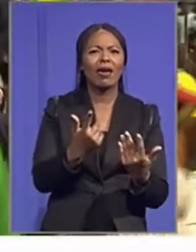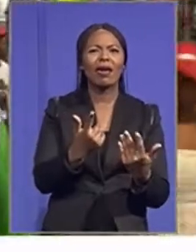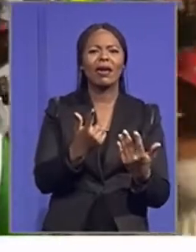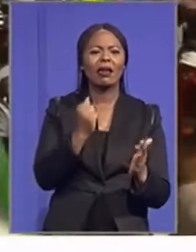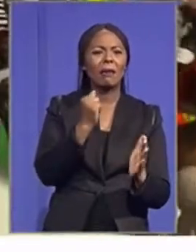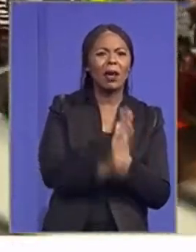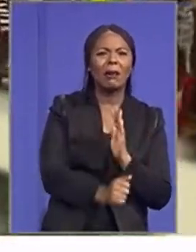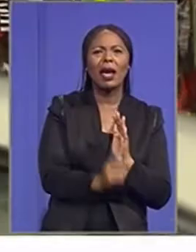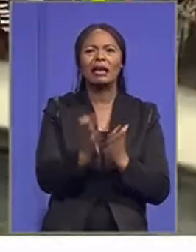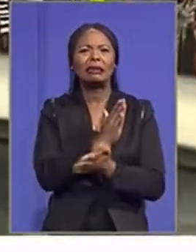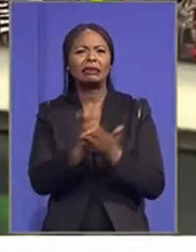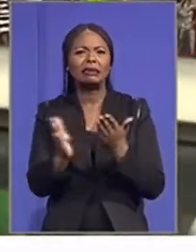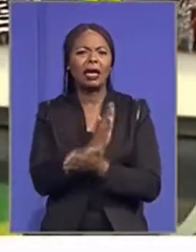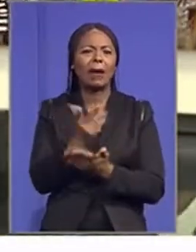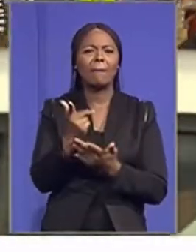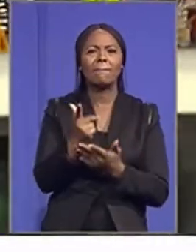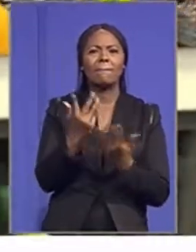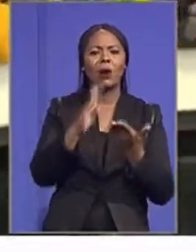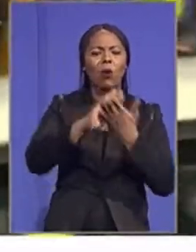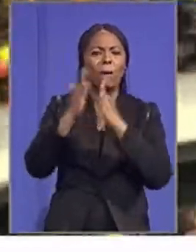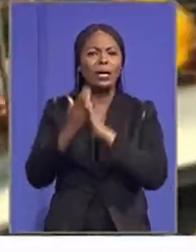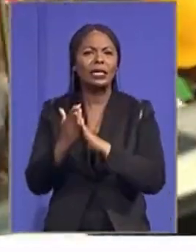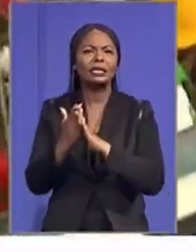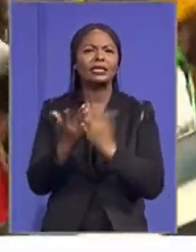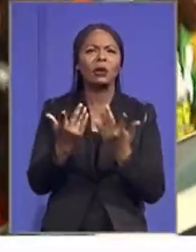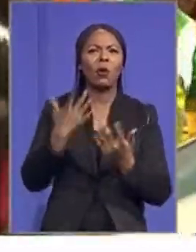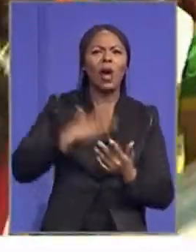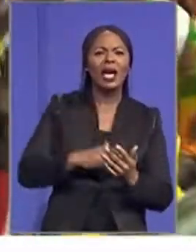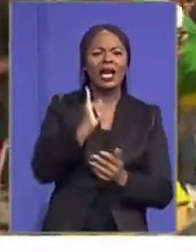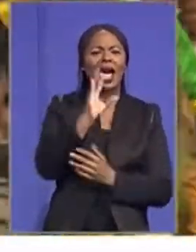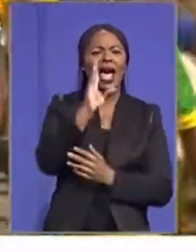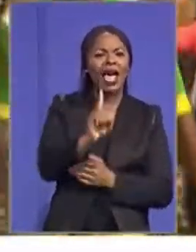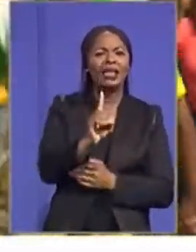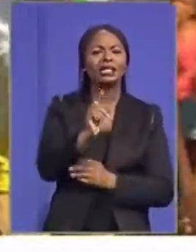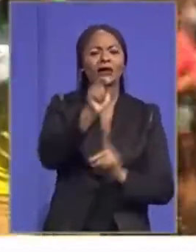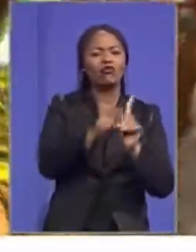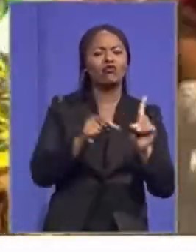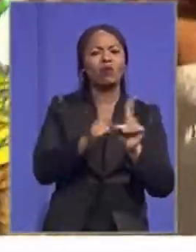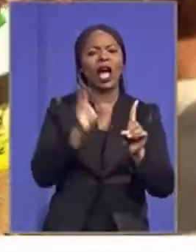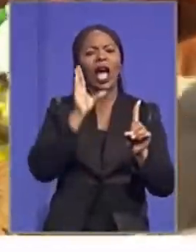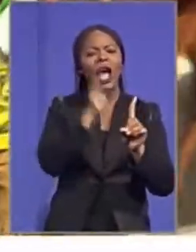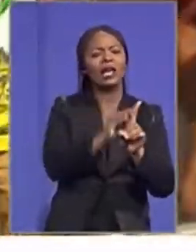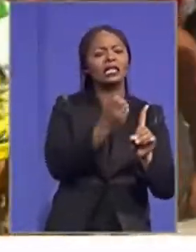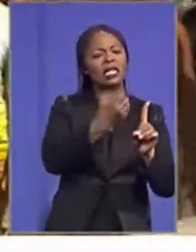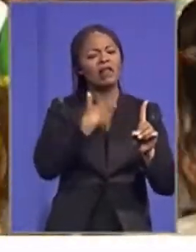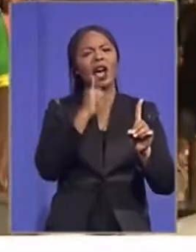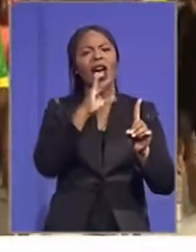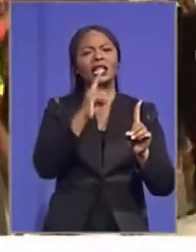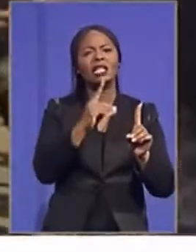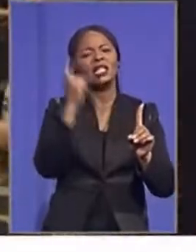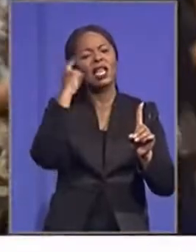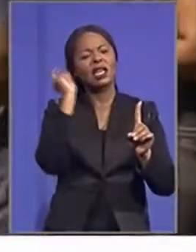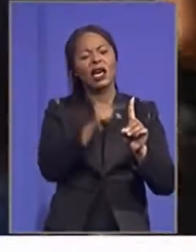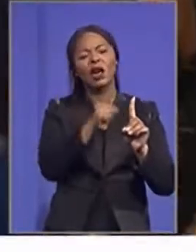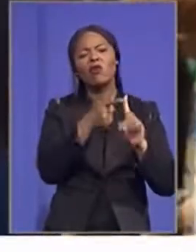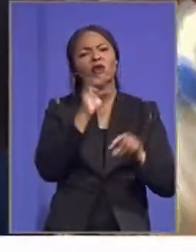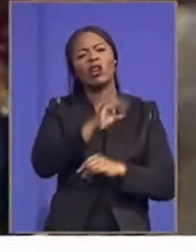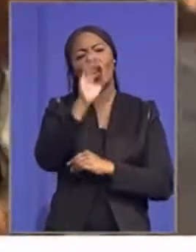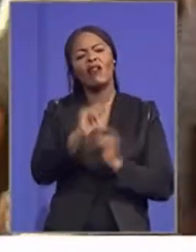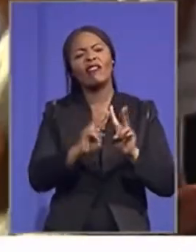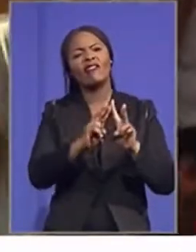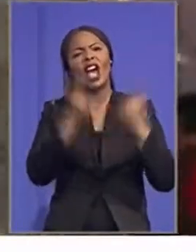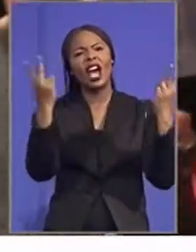hore ba bang ba badudi go Diepsloot ba ile ba batla idea o mongwe o ba belaelang hore ha tse mo Afrika Borwa. Se ke sona sa ho